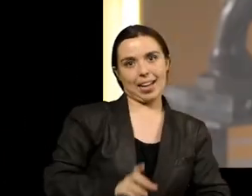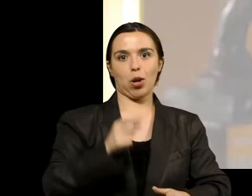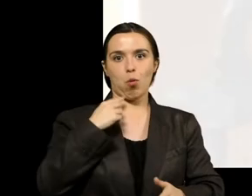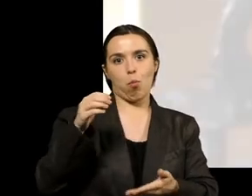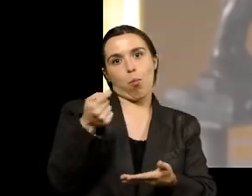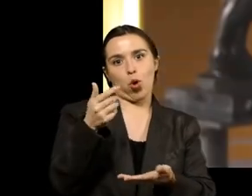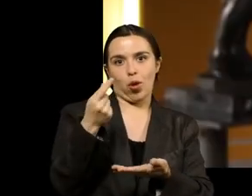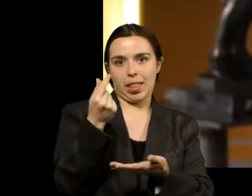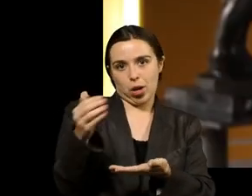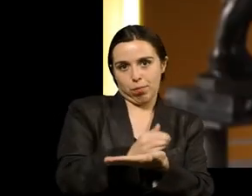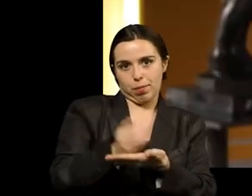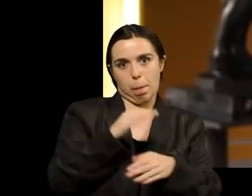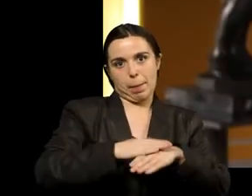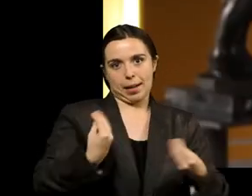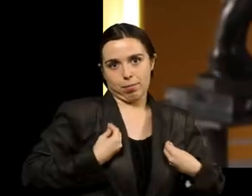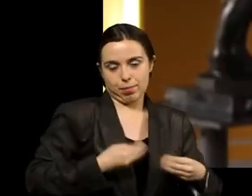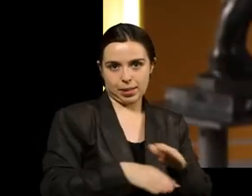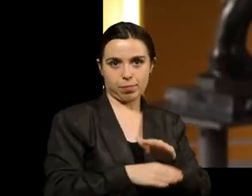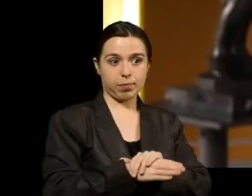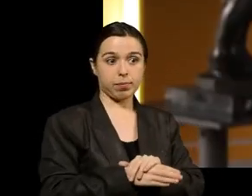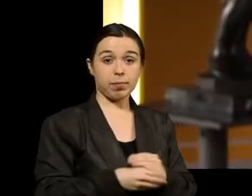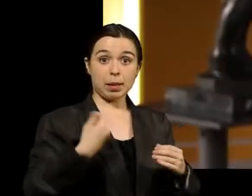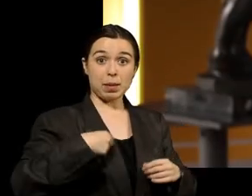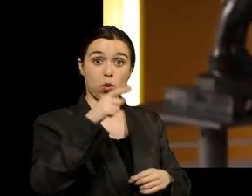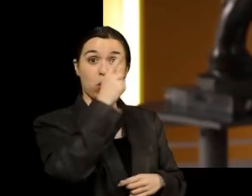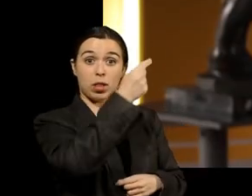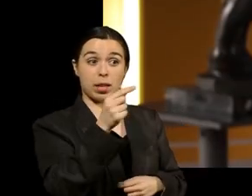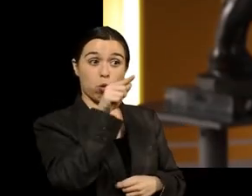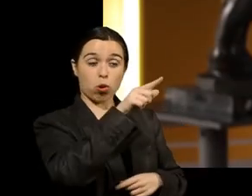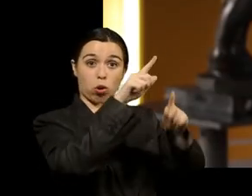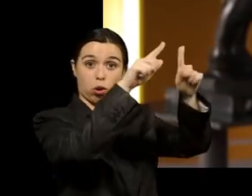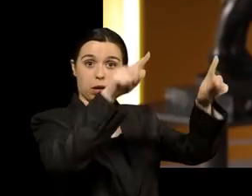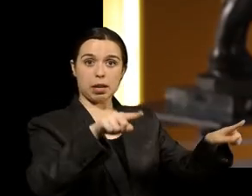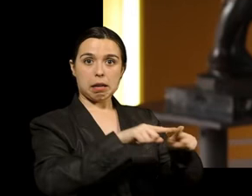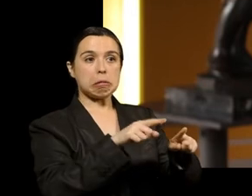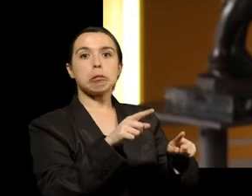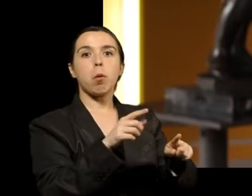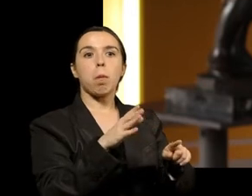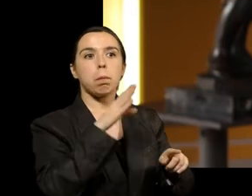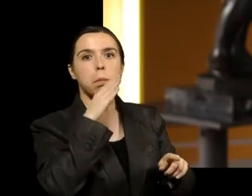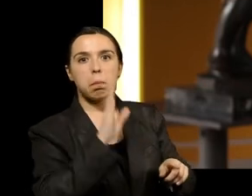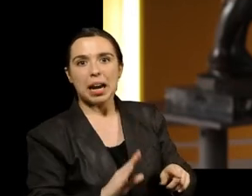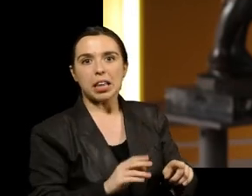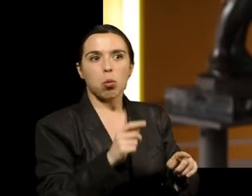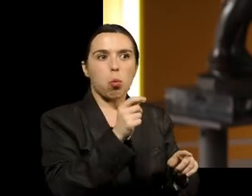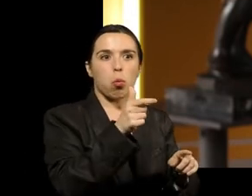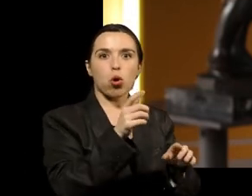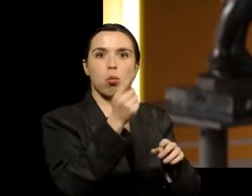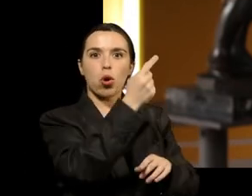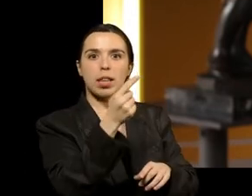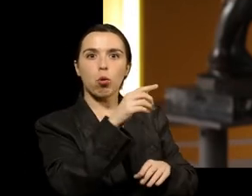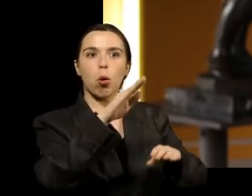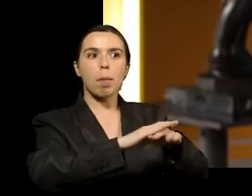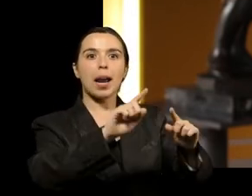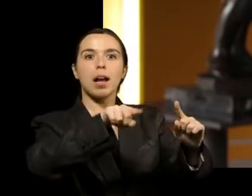visquent. En aquest cas es tracta d'un dibuix amb llapis sobre paper que no sembla un estudi preparatori per cap escultura, o almenys no coneixem